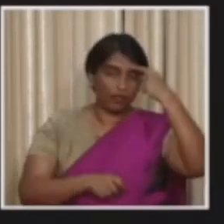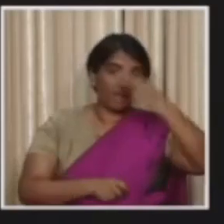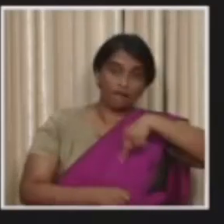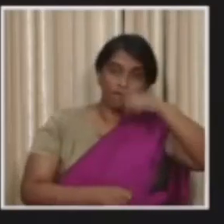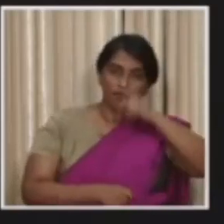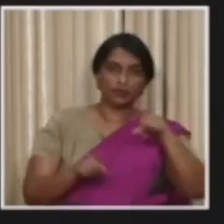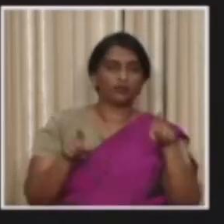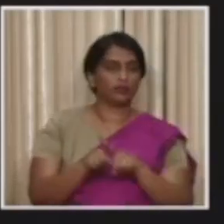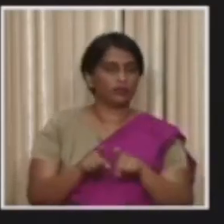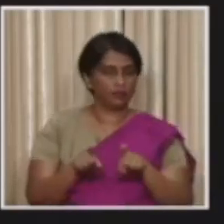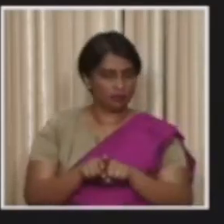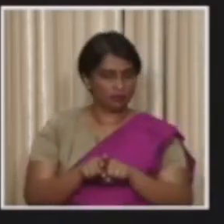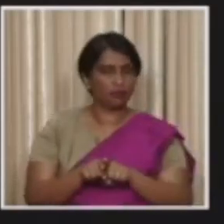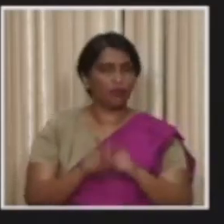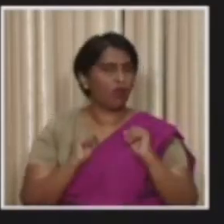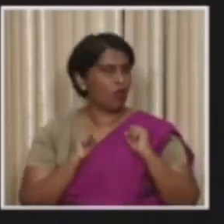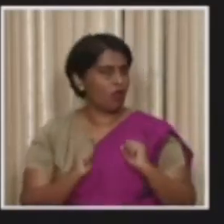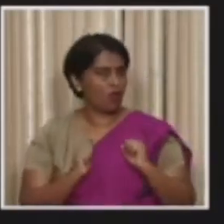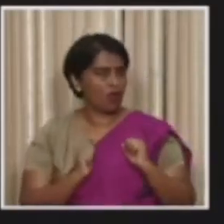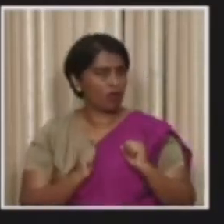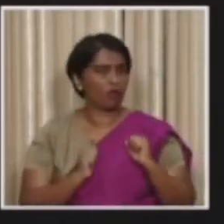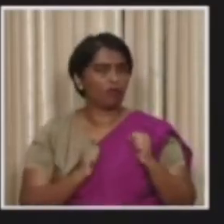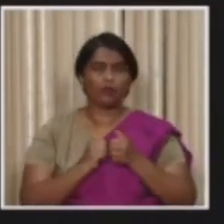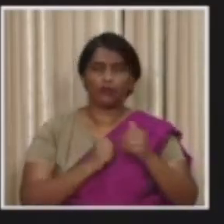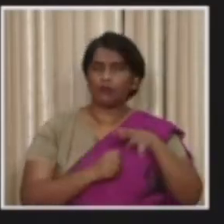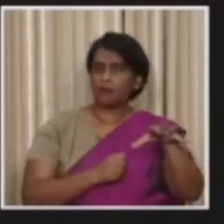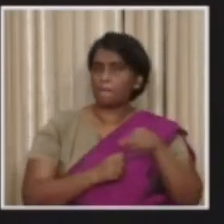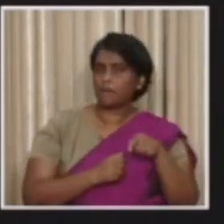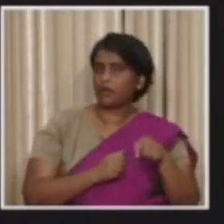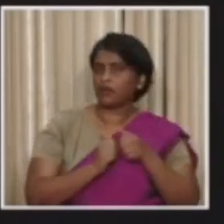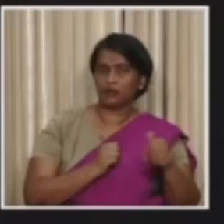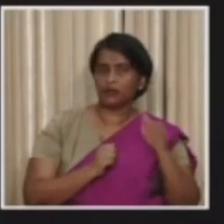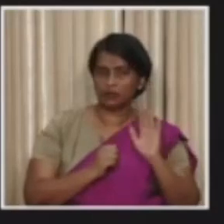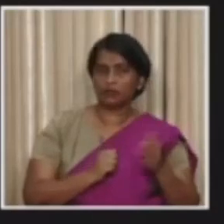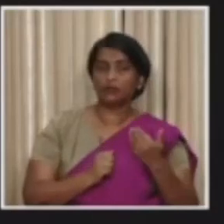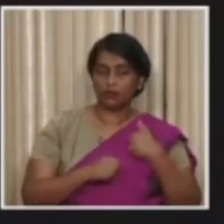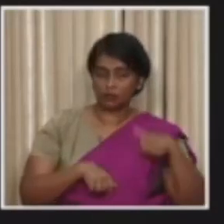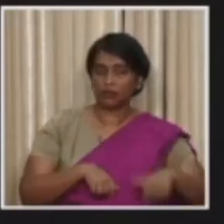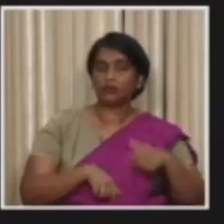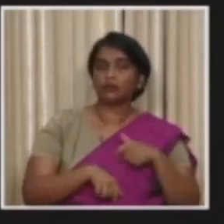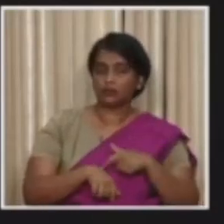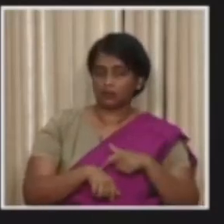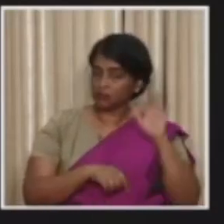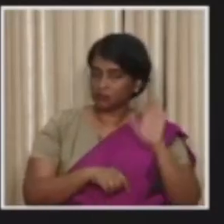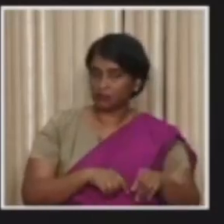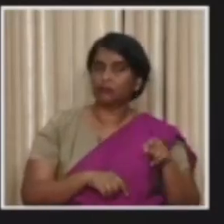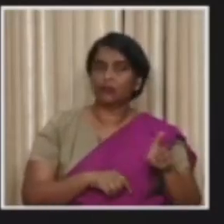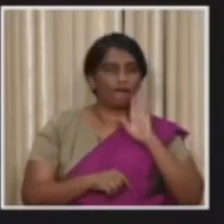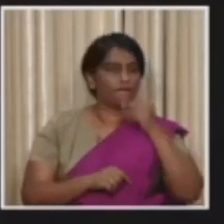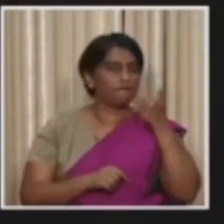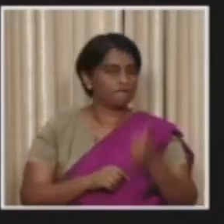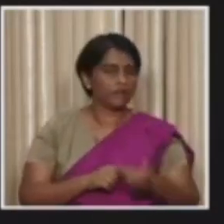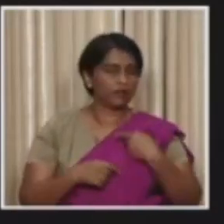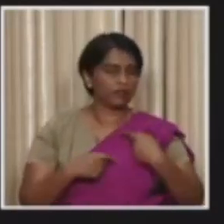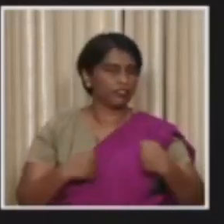තියෙන ආකාරයට කොහොමද මේක උපයෝගී කරගන්නේ කියන එක තමයි අපිට මේ අවස්ථාවේ තිබෙන වැදගත්ම